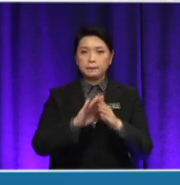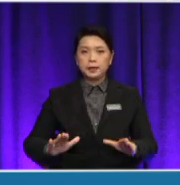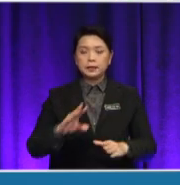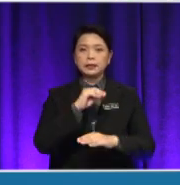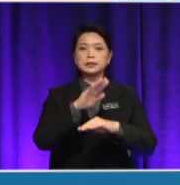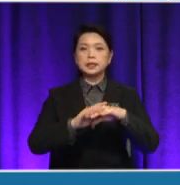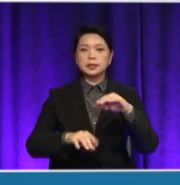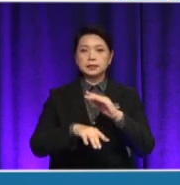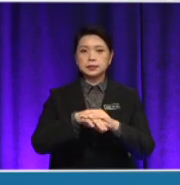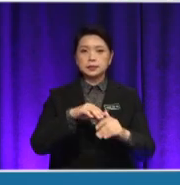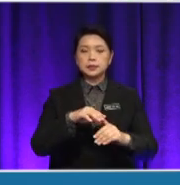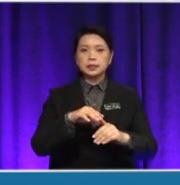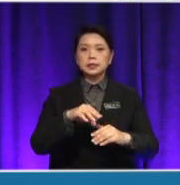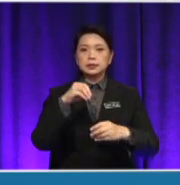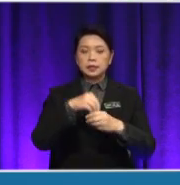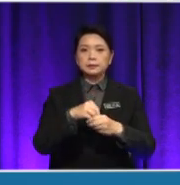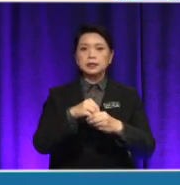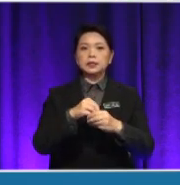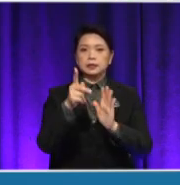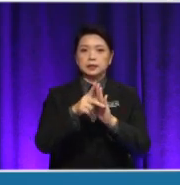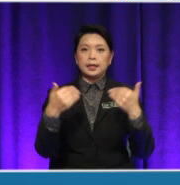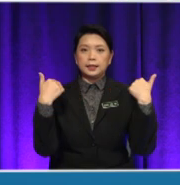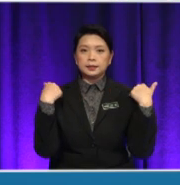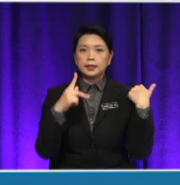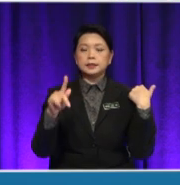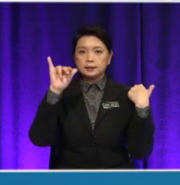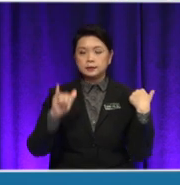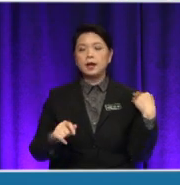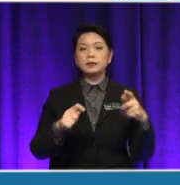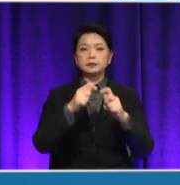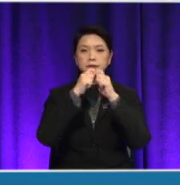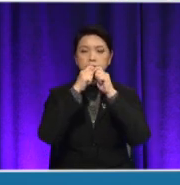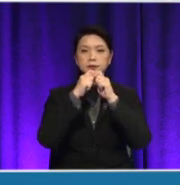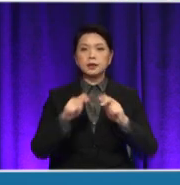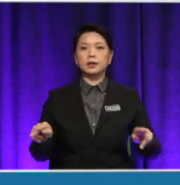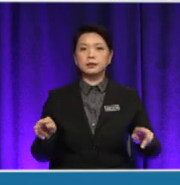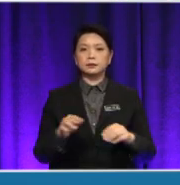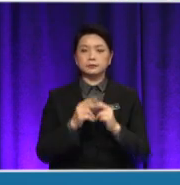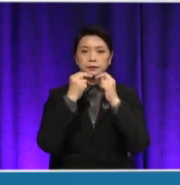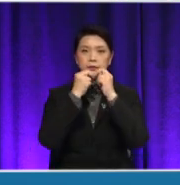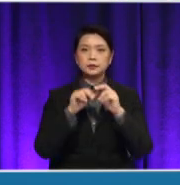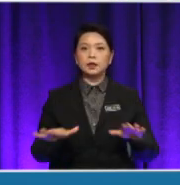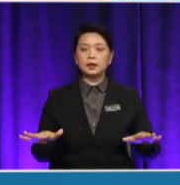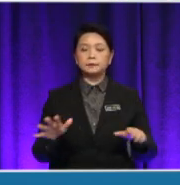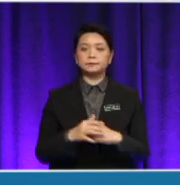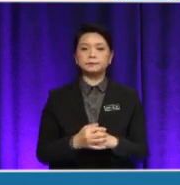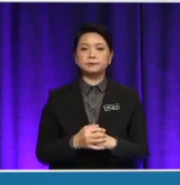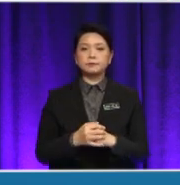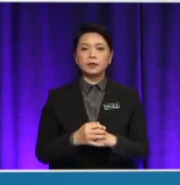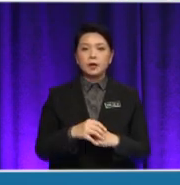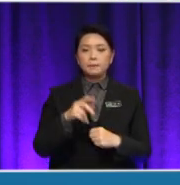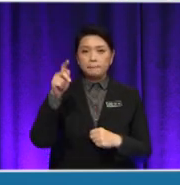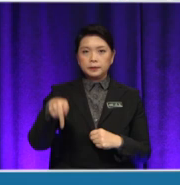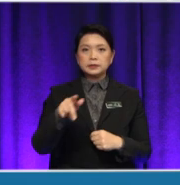dalam keadaan yang tenang. Tak nak ada persekitaran yang mengganggu dia lah. Ketiga,